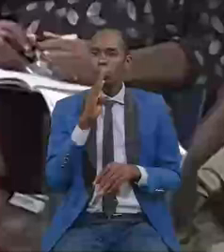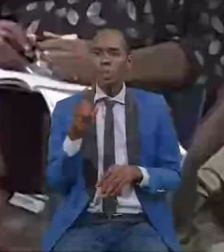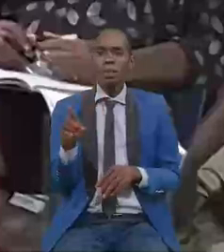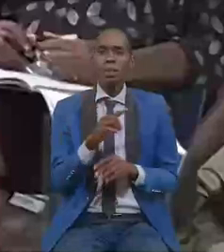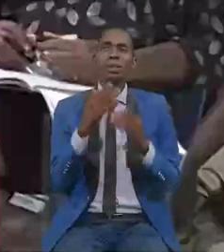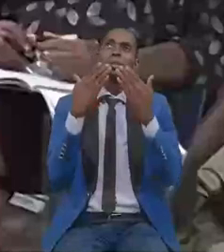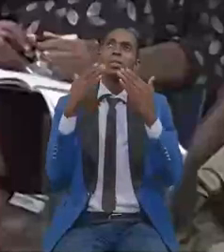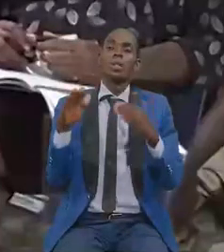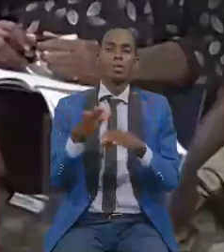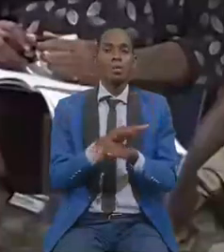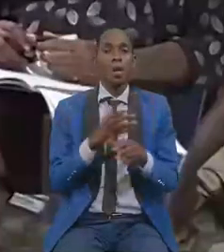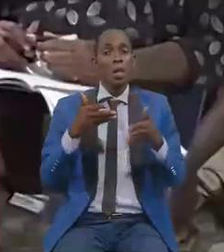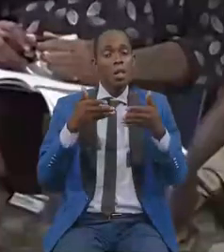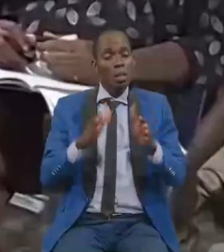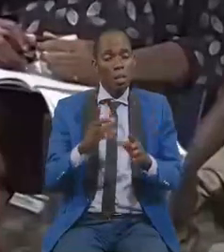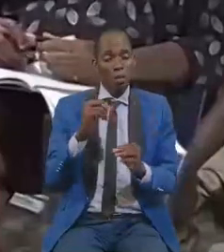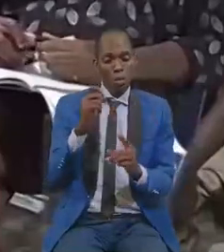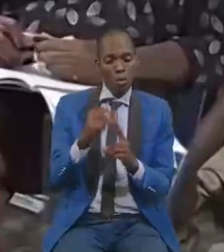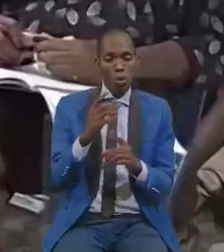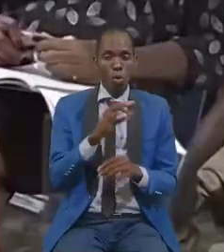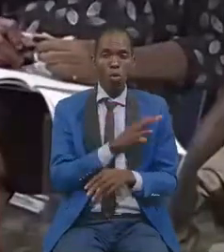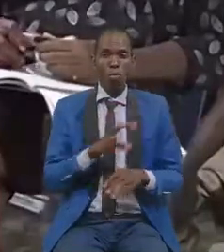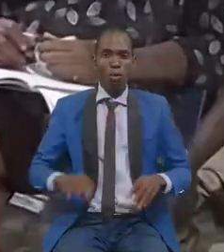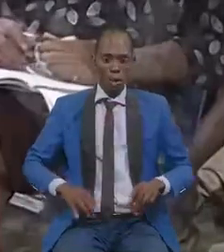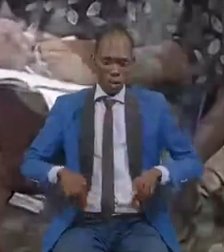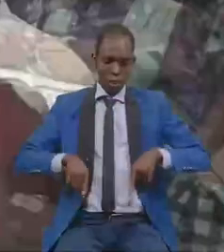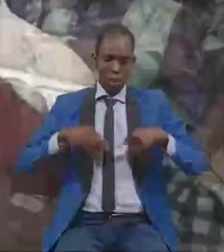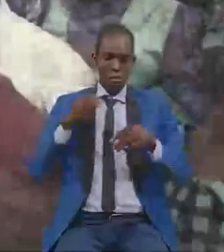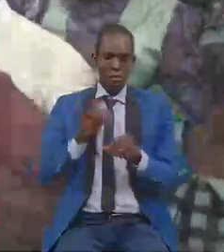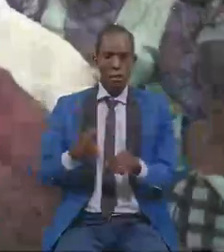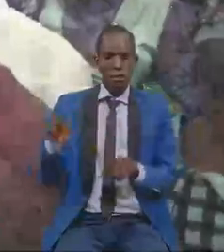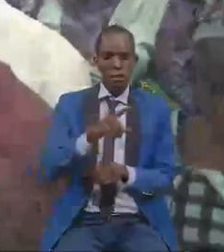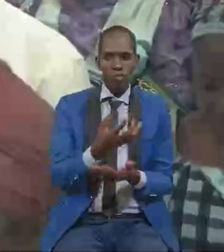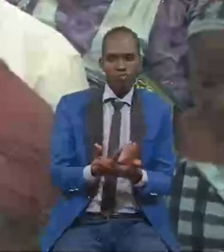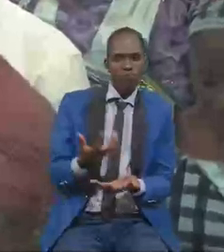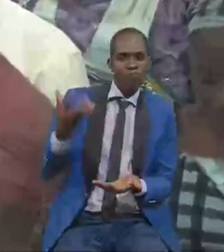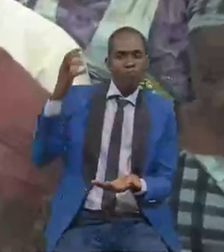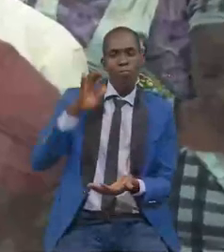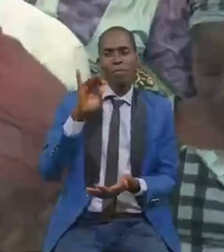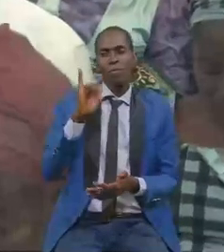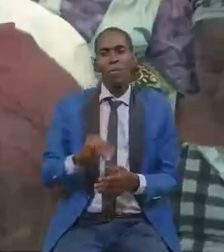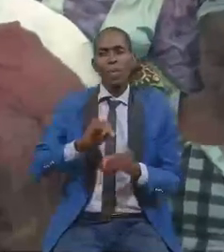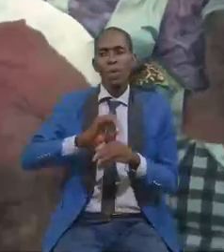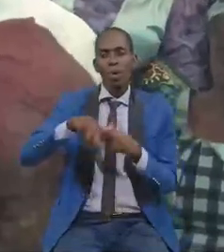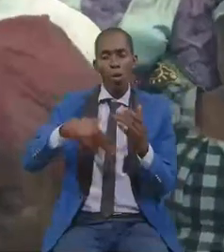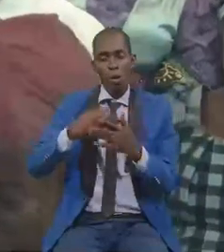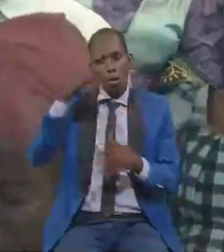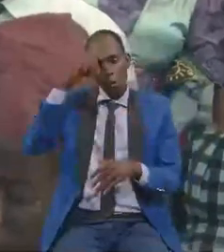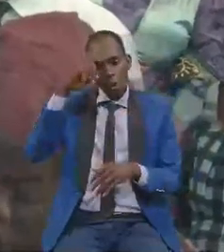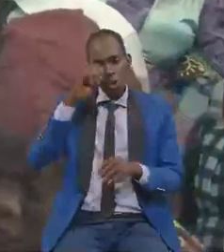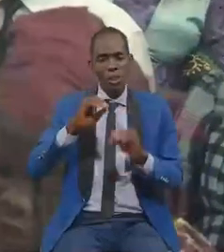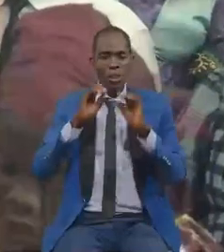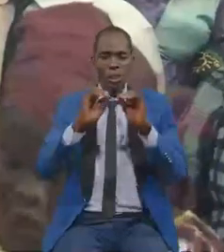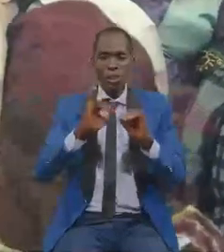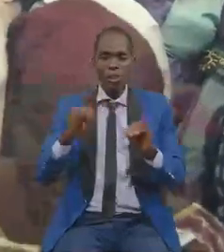parole de Christ habite parmi vous abondamment. Instruisez-vous et exhortez-vous